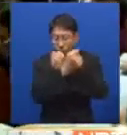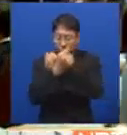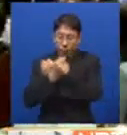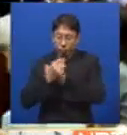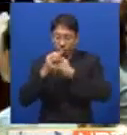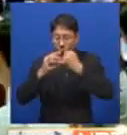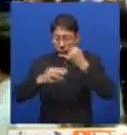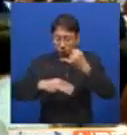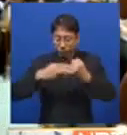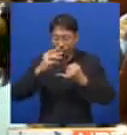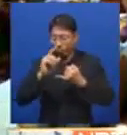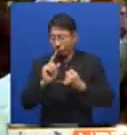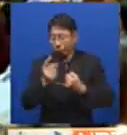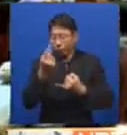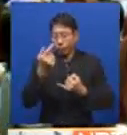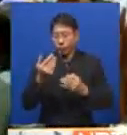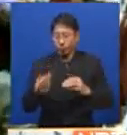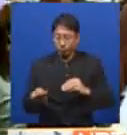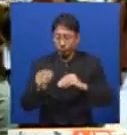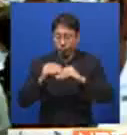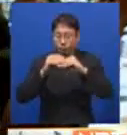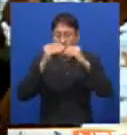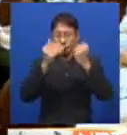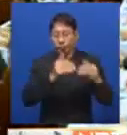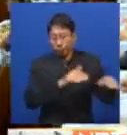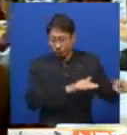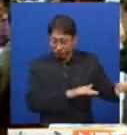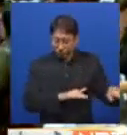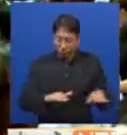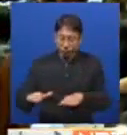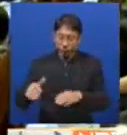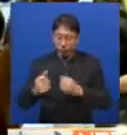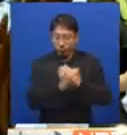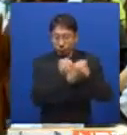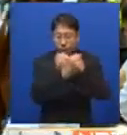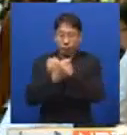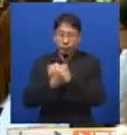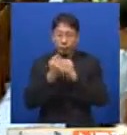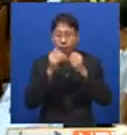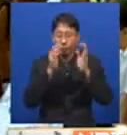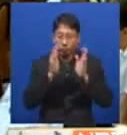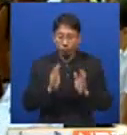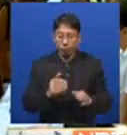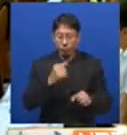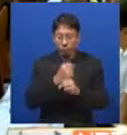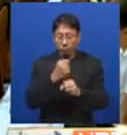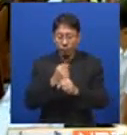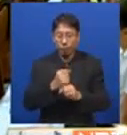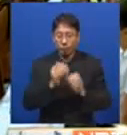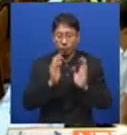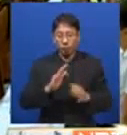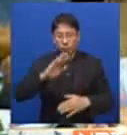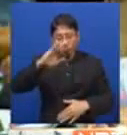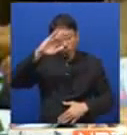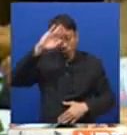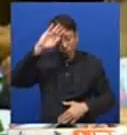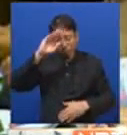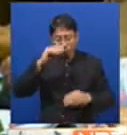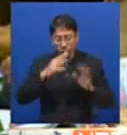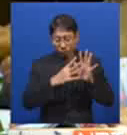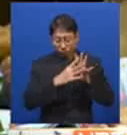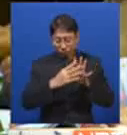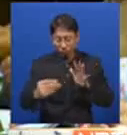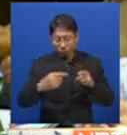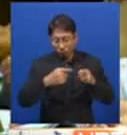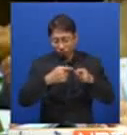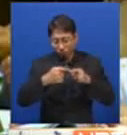ายพันธุ์ใหม่มากขึ้นรวมทั้งเป็นการเตรียมความพร้อมที่ดีเพื่อป้องกันไม่ให้บุคลากรและผู้ป่วยติดเชื้อเกิดการแพร่ระบ